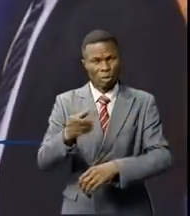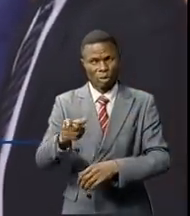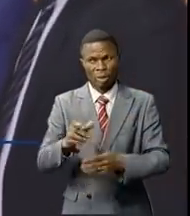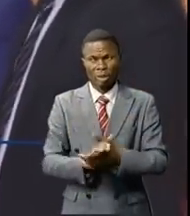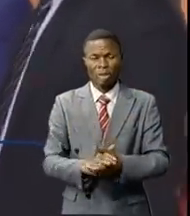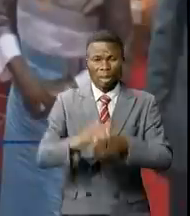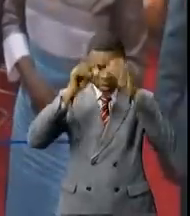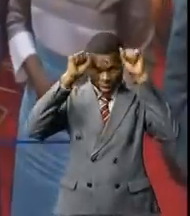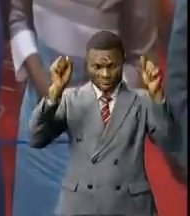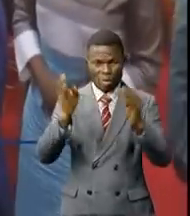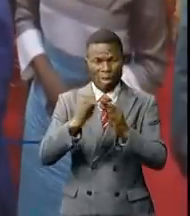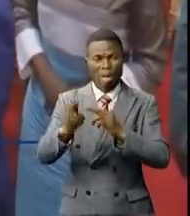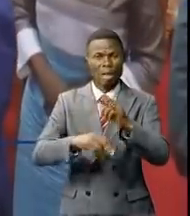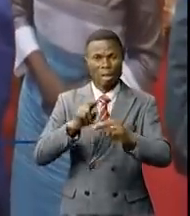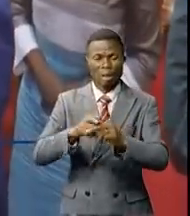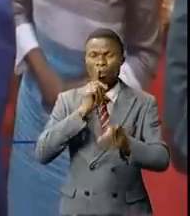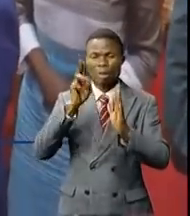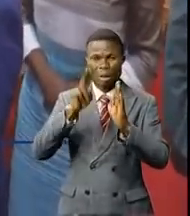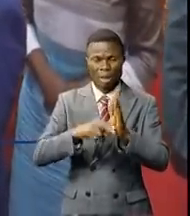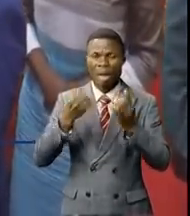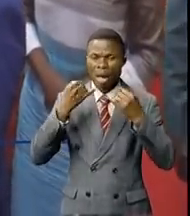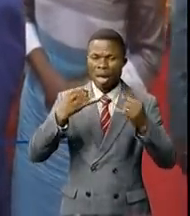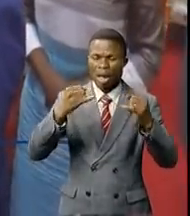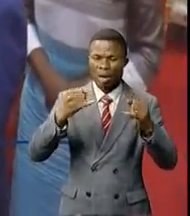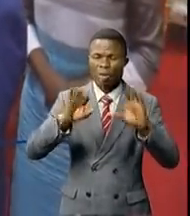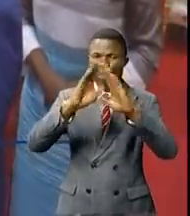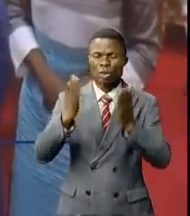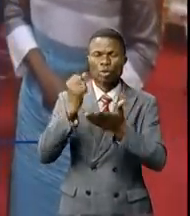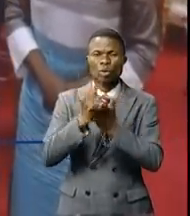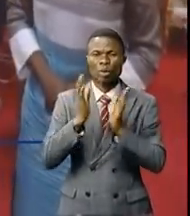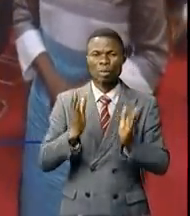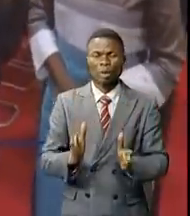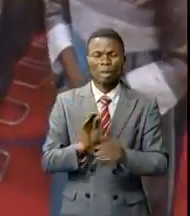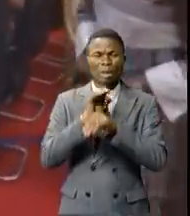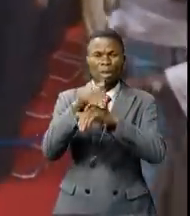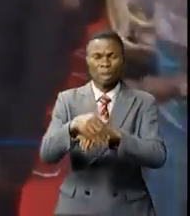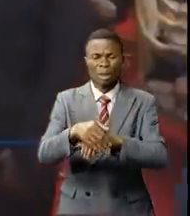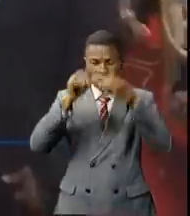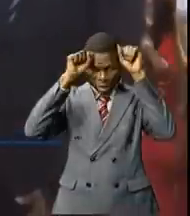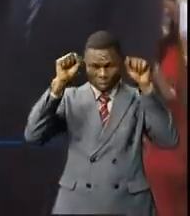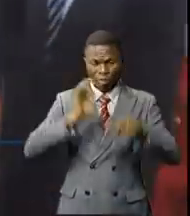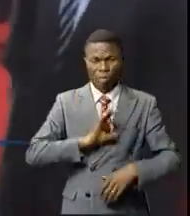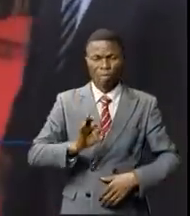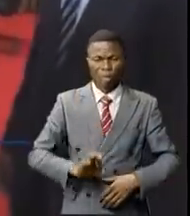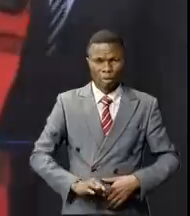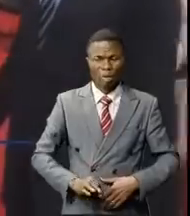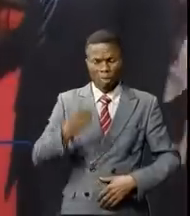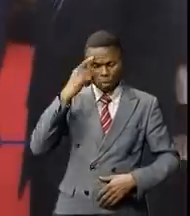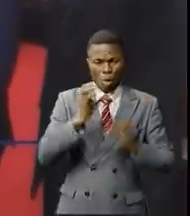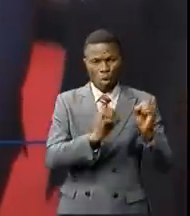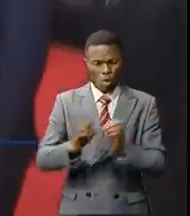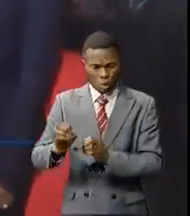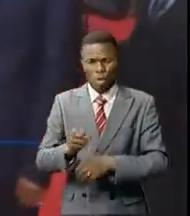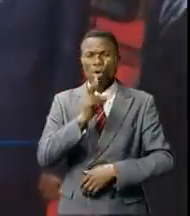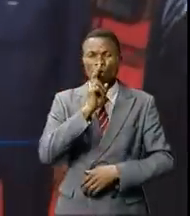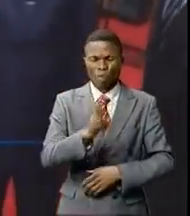de la chambre basse du parlement a informé ses interlocuteurs de l'engagement du chef de l'état félix antoine qui s'étaient dites